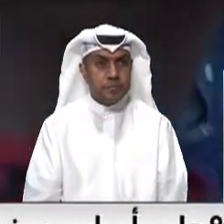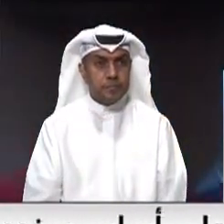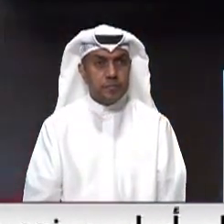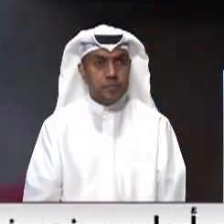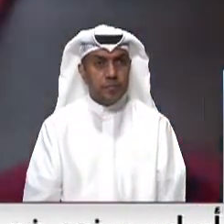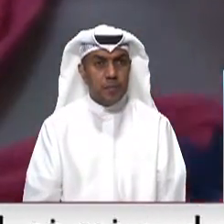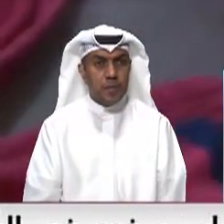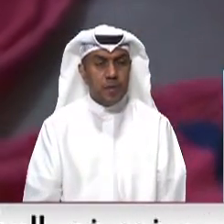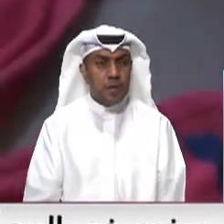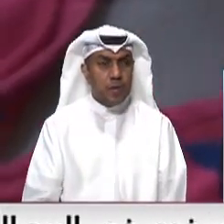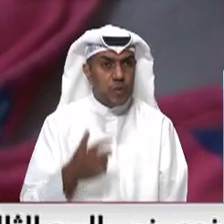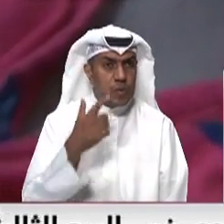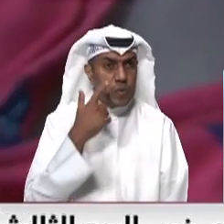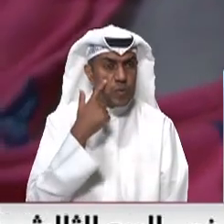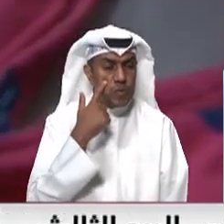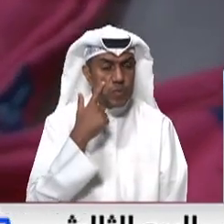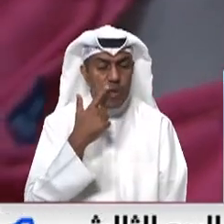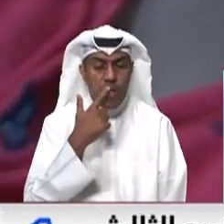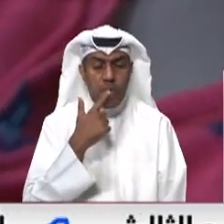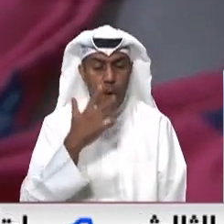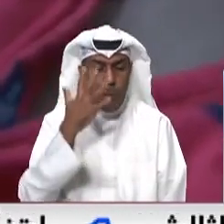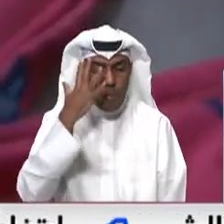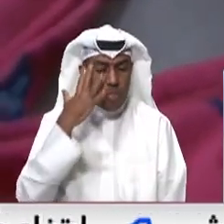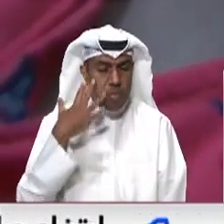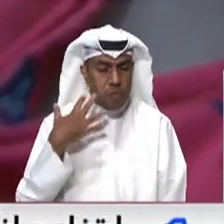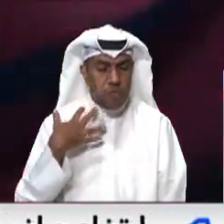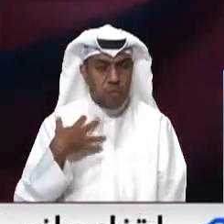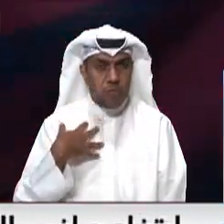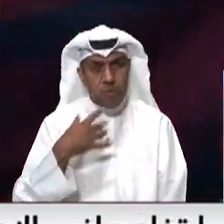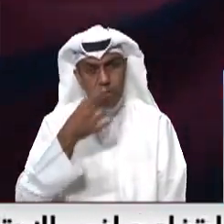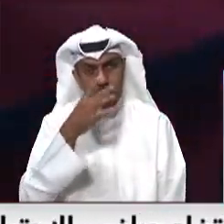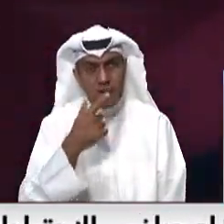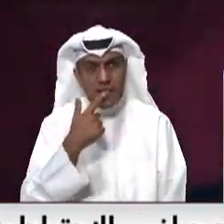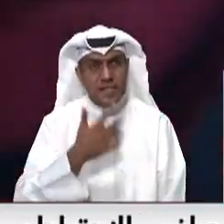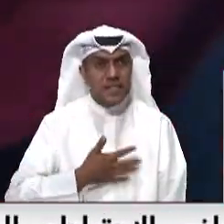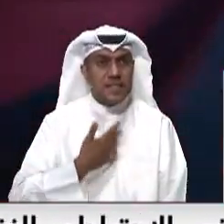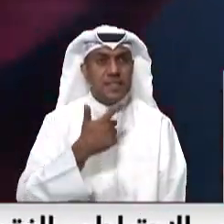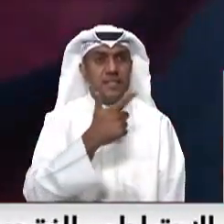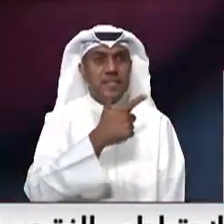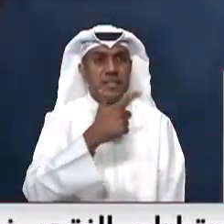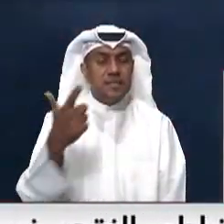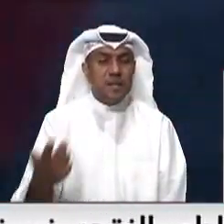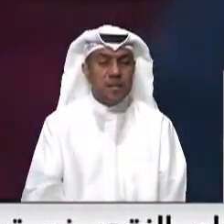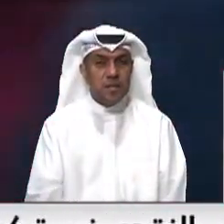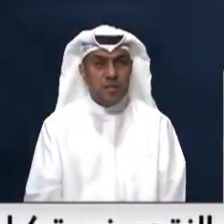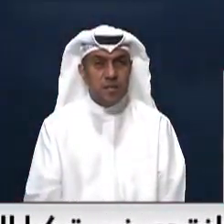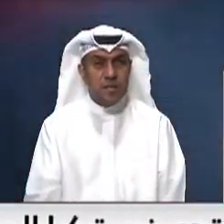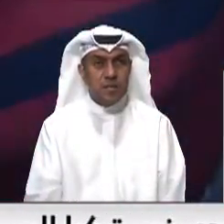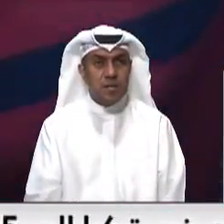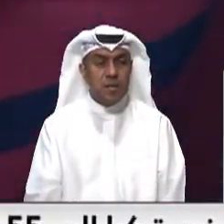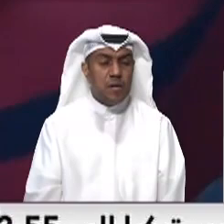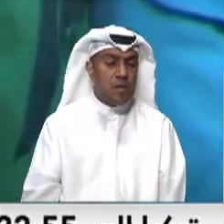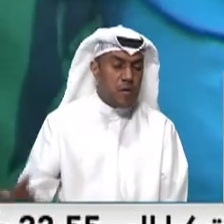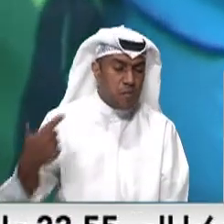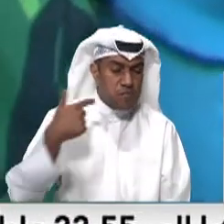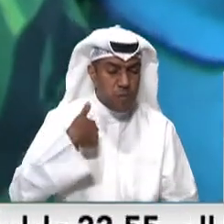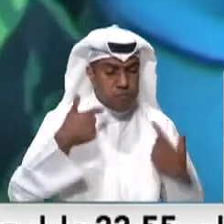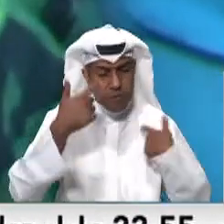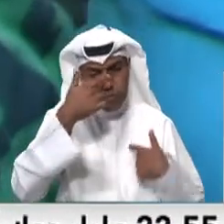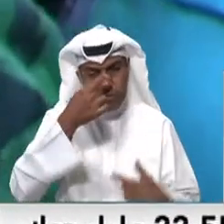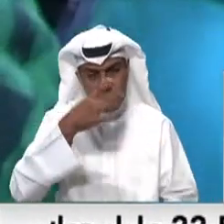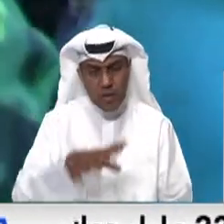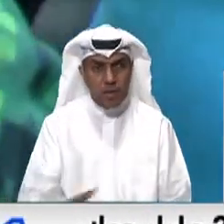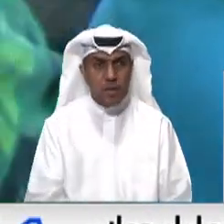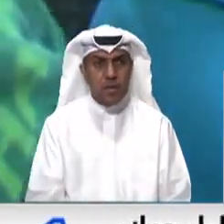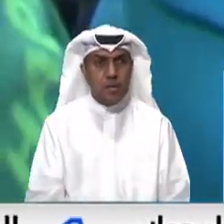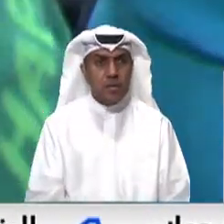مدرجا بدمائه ارتقى الفتى أسيد حمدي حميدات 17 عاما جراء إصابته برصاص قوات الاحتلال أثناء